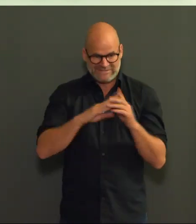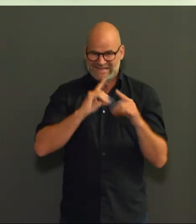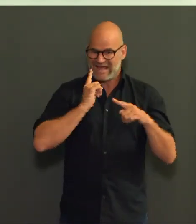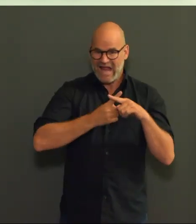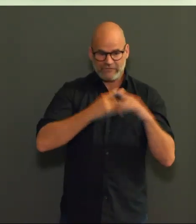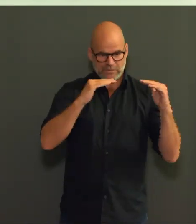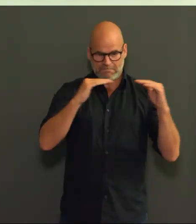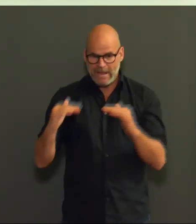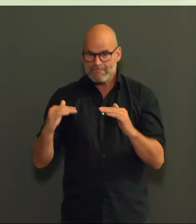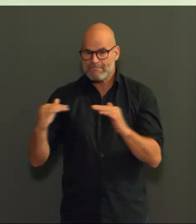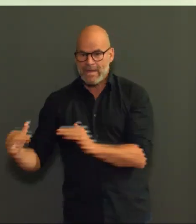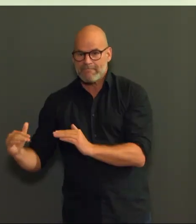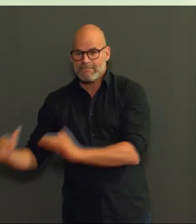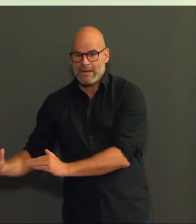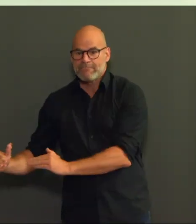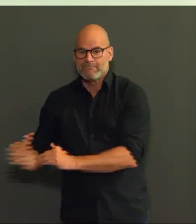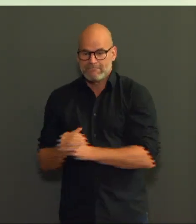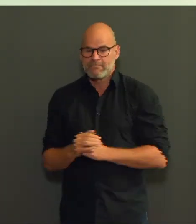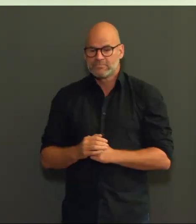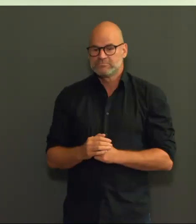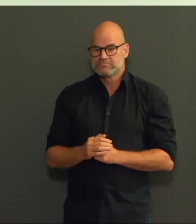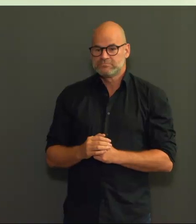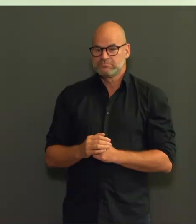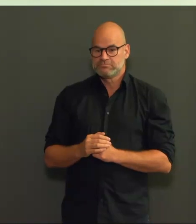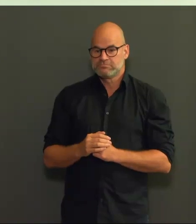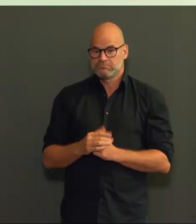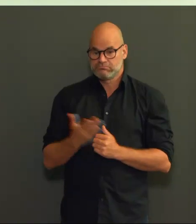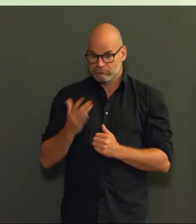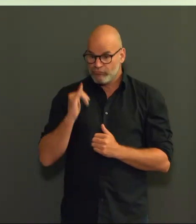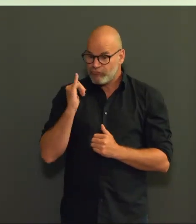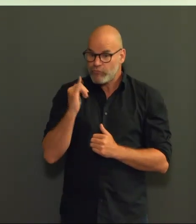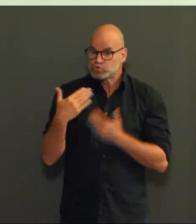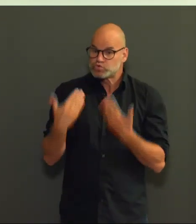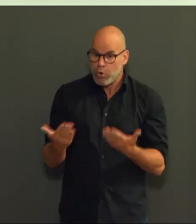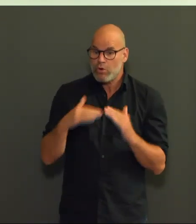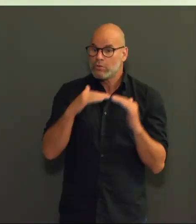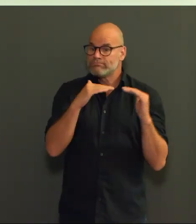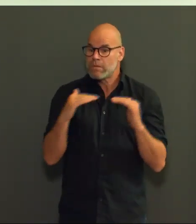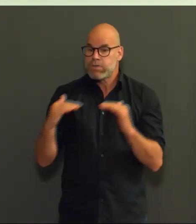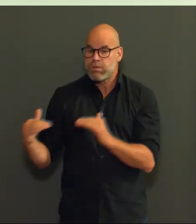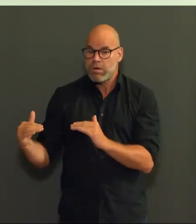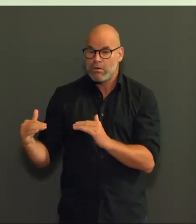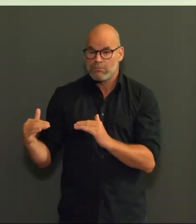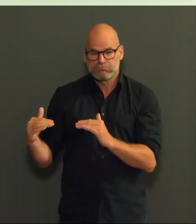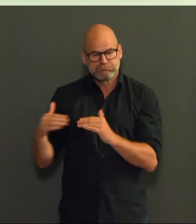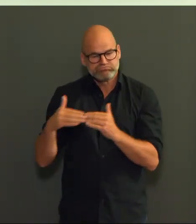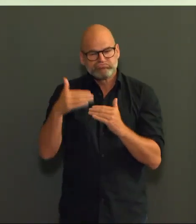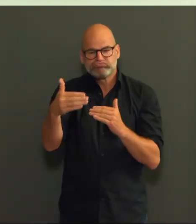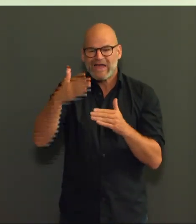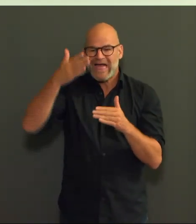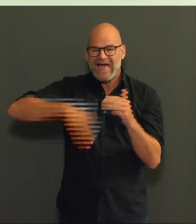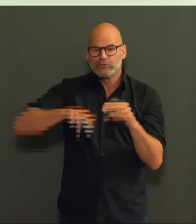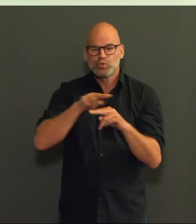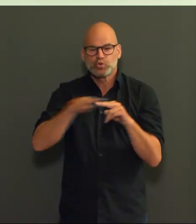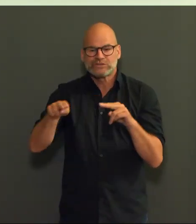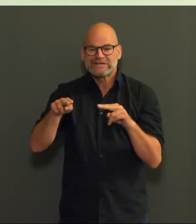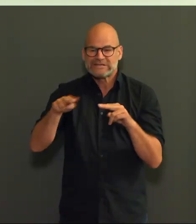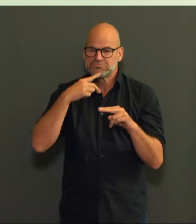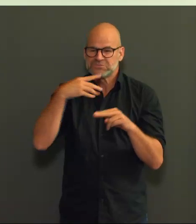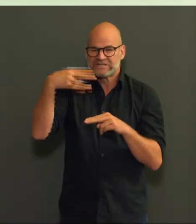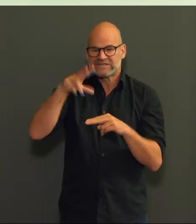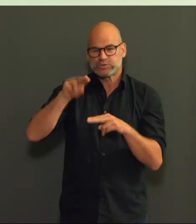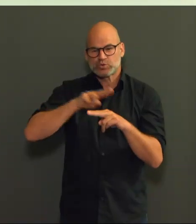Indien dit snelle tempo aanhoudt, kunnen we tegen eind juni, rond 29 juni, een incidentie